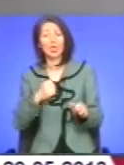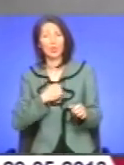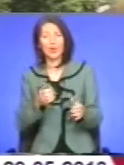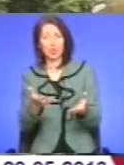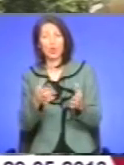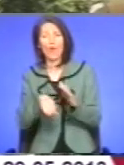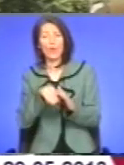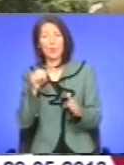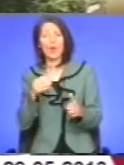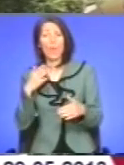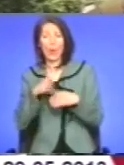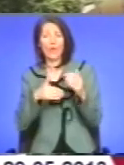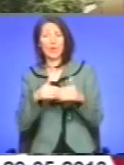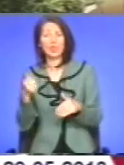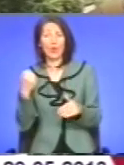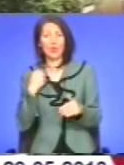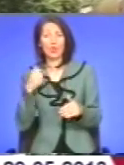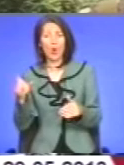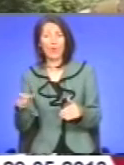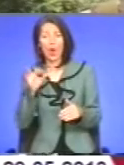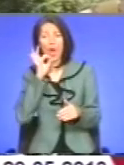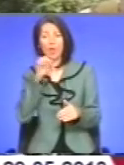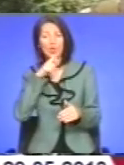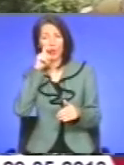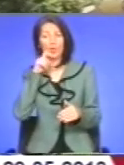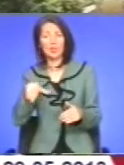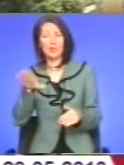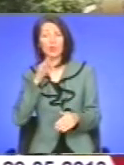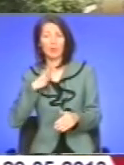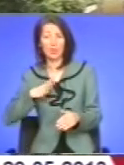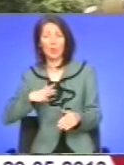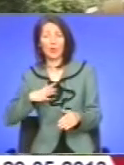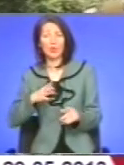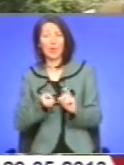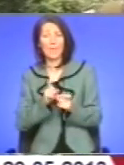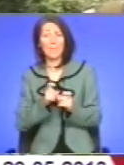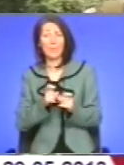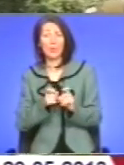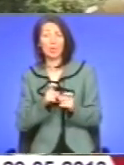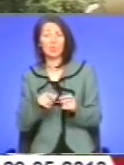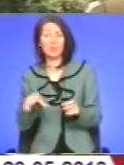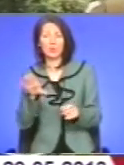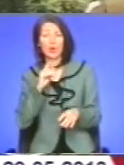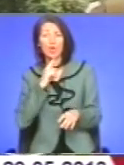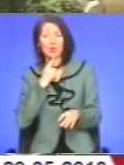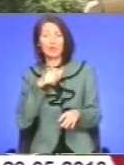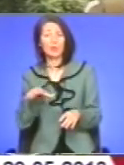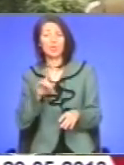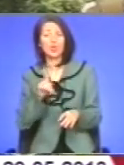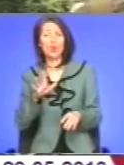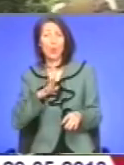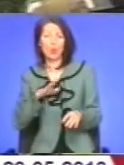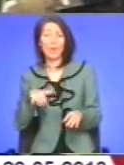військового. Кажуть, українці все видержують і переборують всі труднощі, і все, що було, все ми